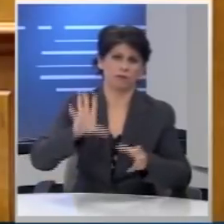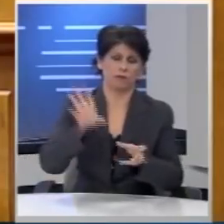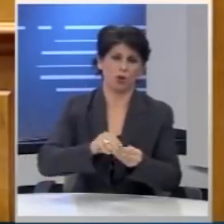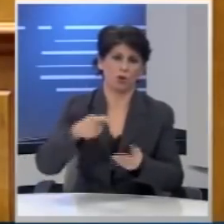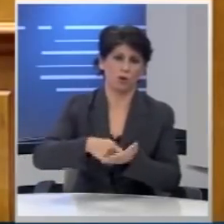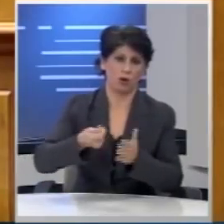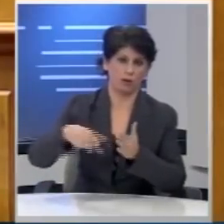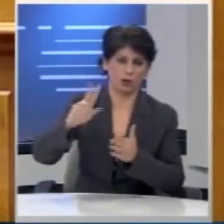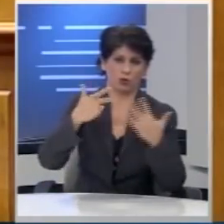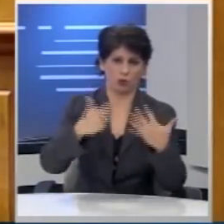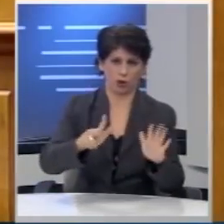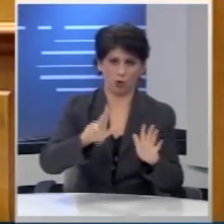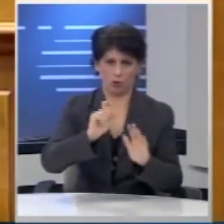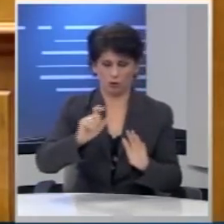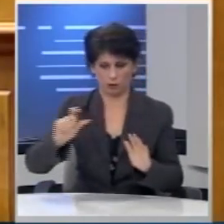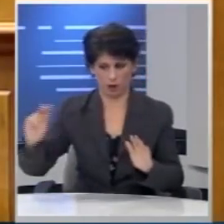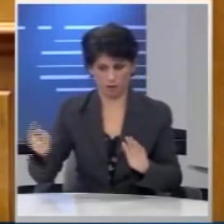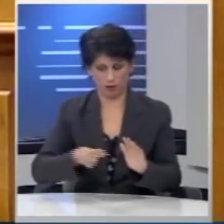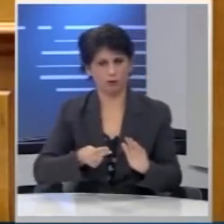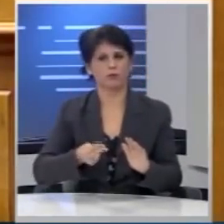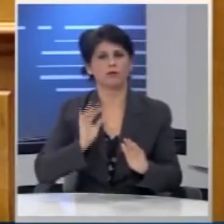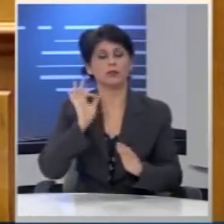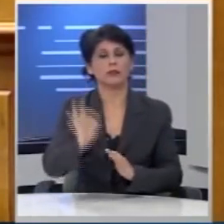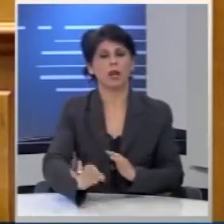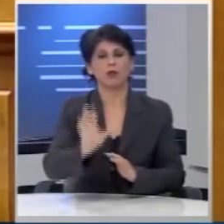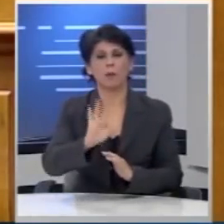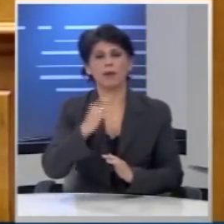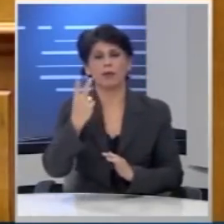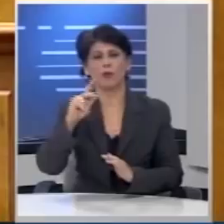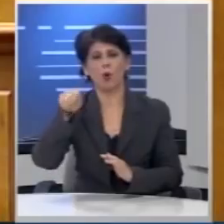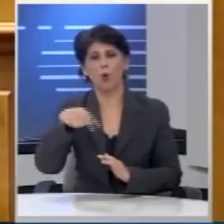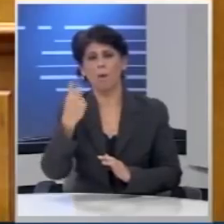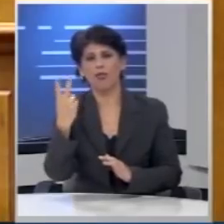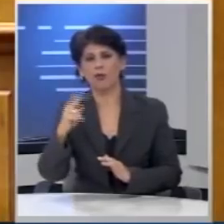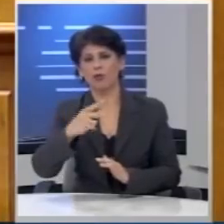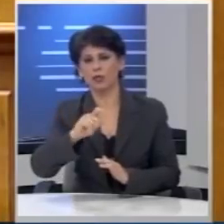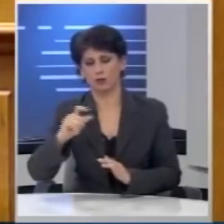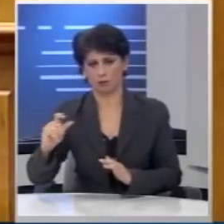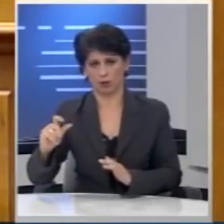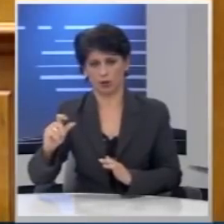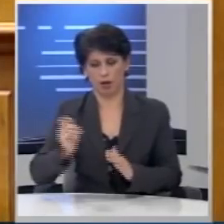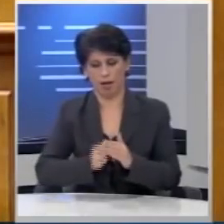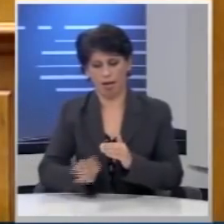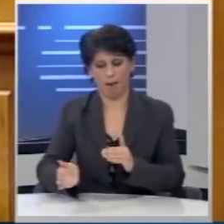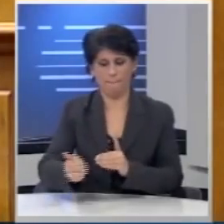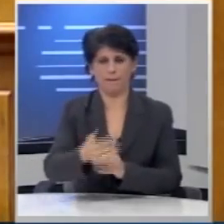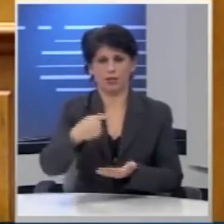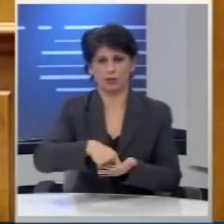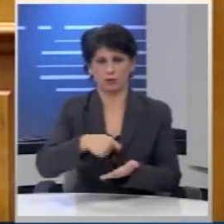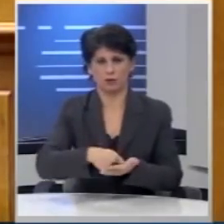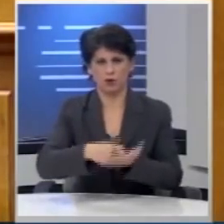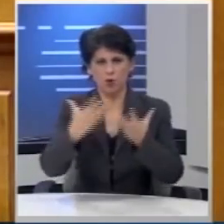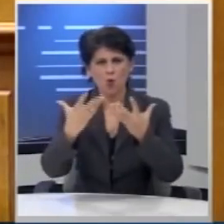φόροι αυξάνονται κατά 800 εκατομμύρια ευρώ, φτάνουν τα 52,2 δις. Οι έμεσοι φόροι